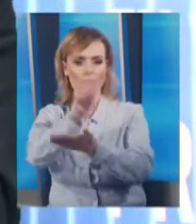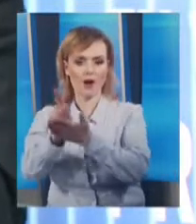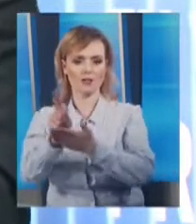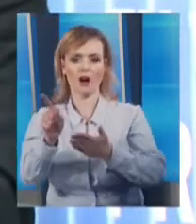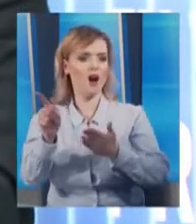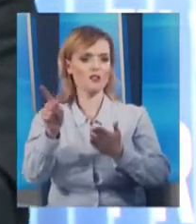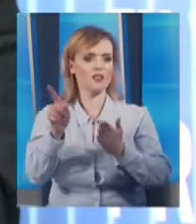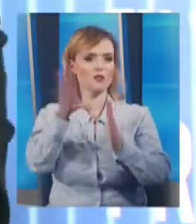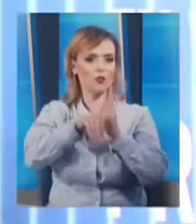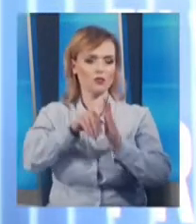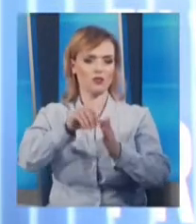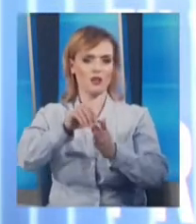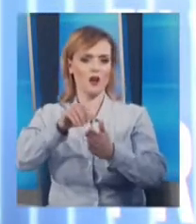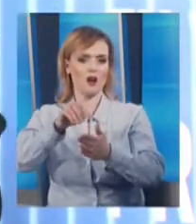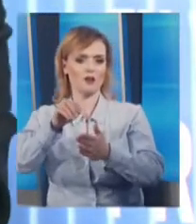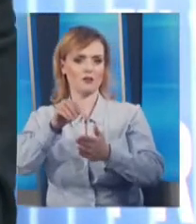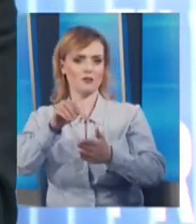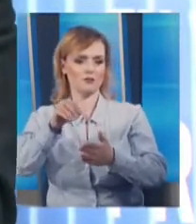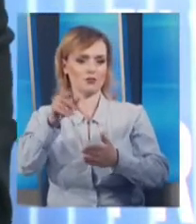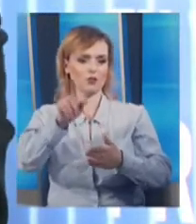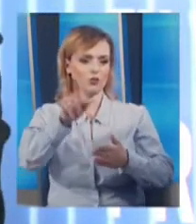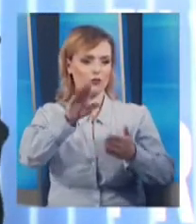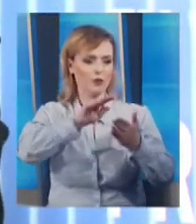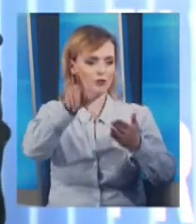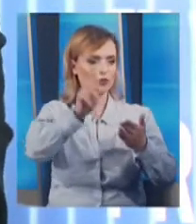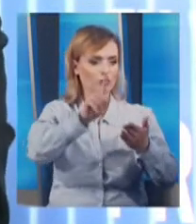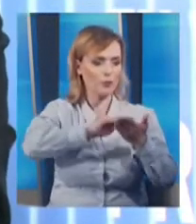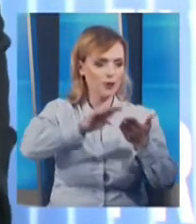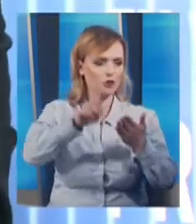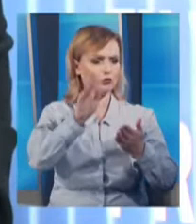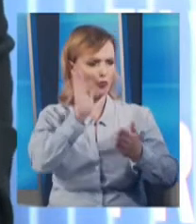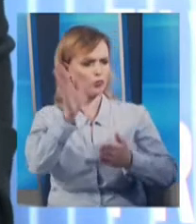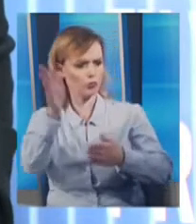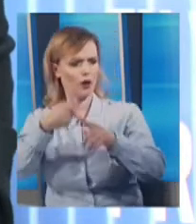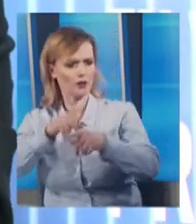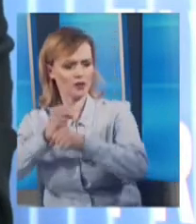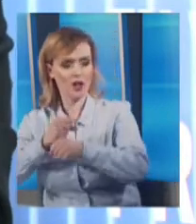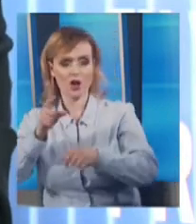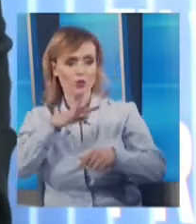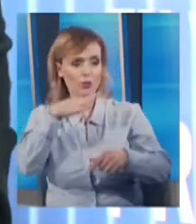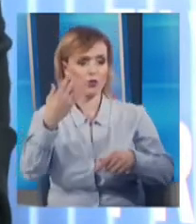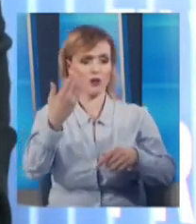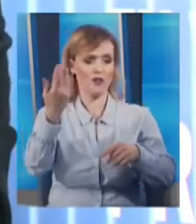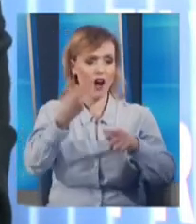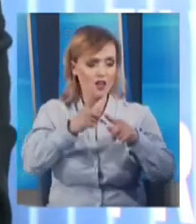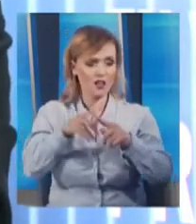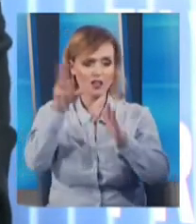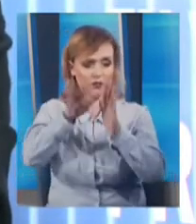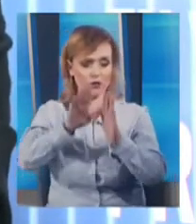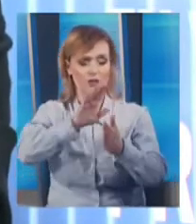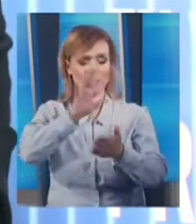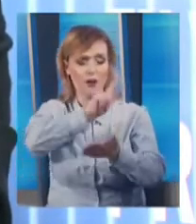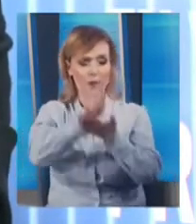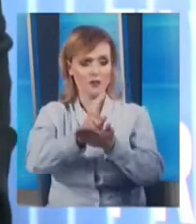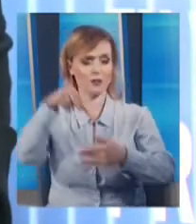în mandatul funcției prezidențiale sau sugerează că, în dorința de a face dreptate, acesta ar fi gata să depășească anumite limite de demarcație a